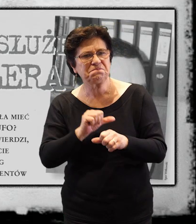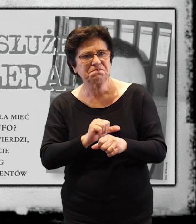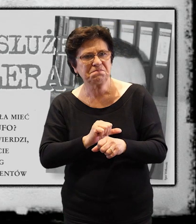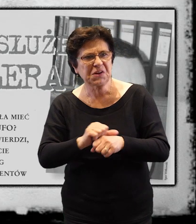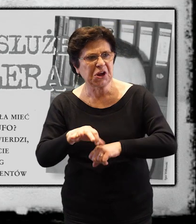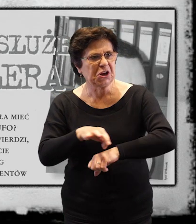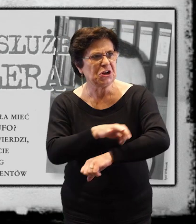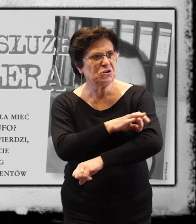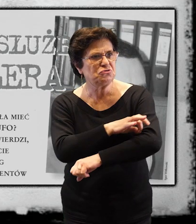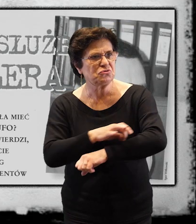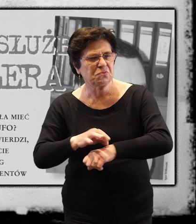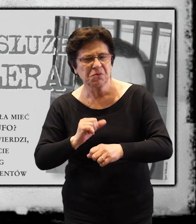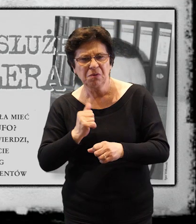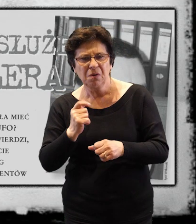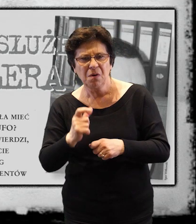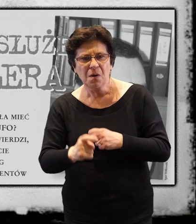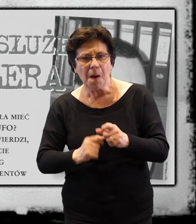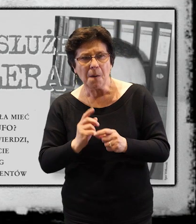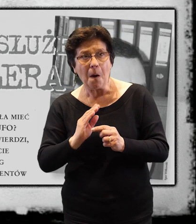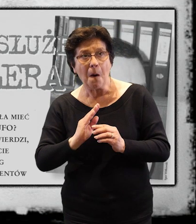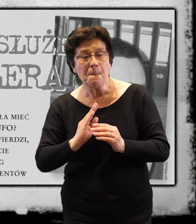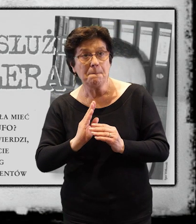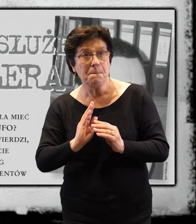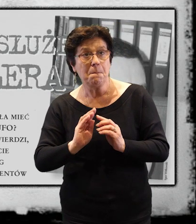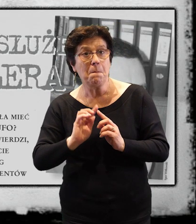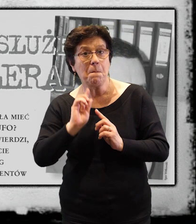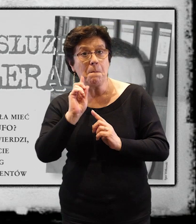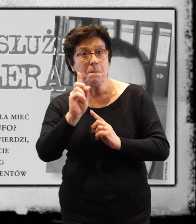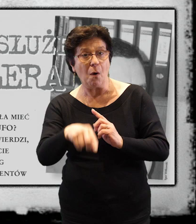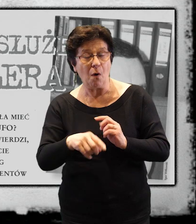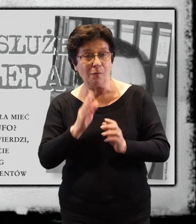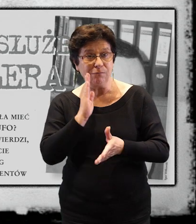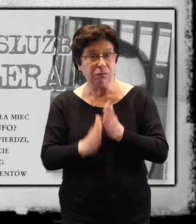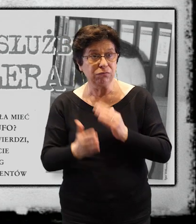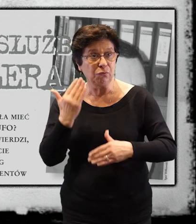po wojnie miały być rozwijane.